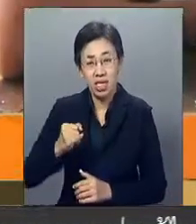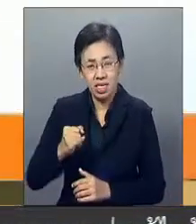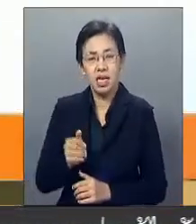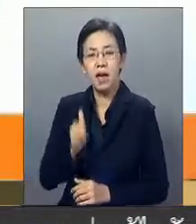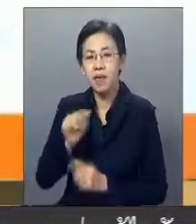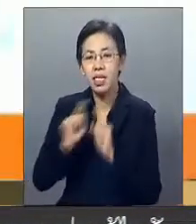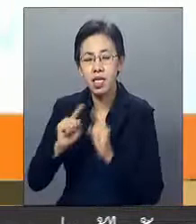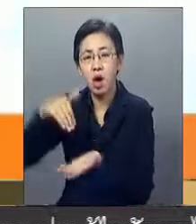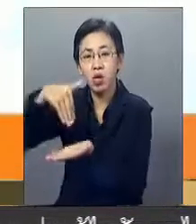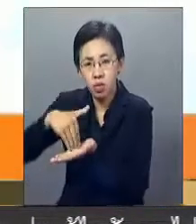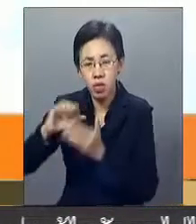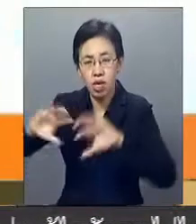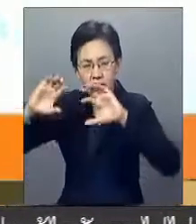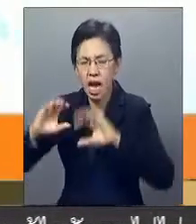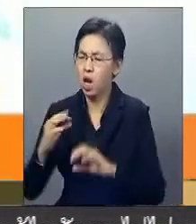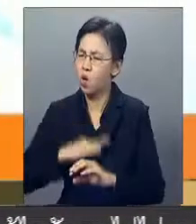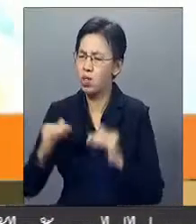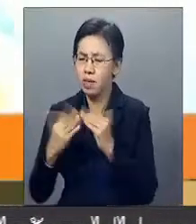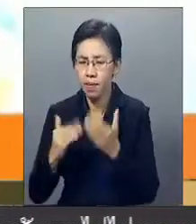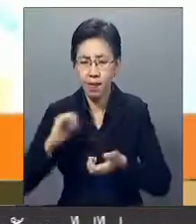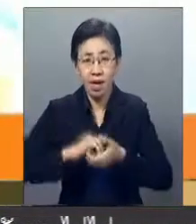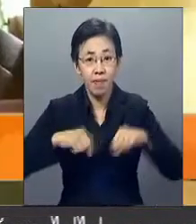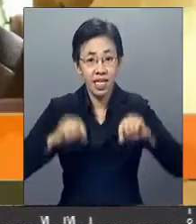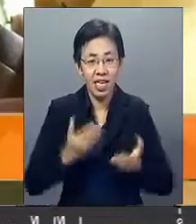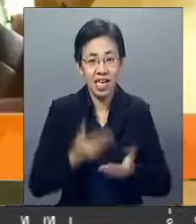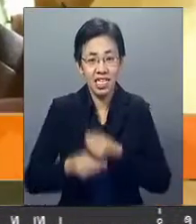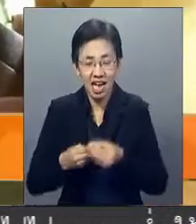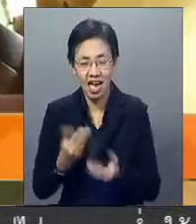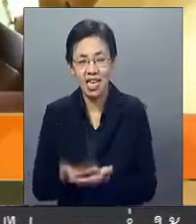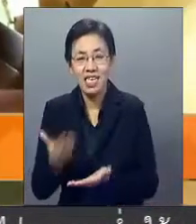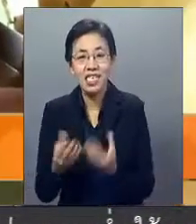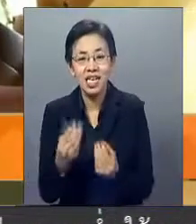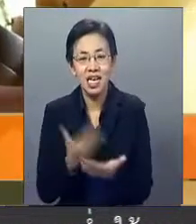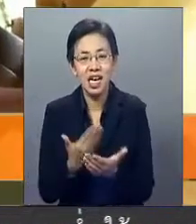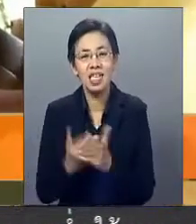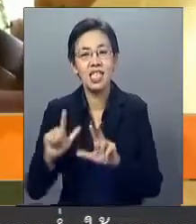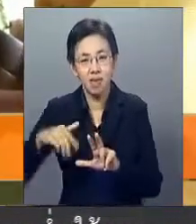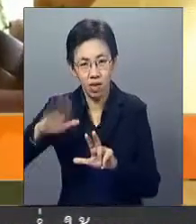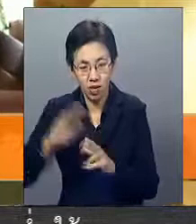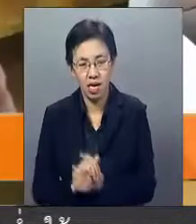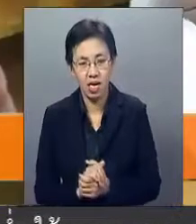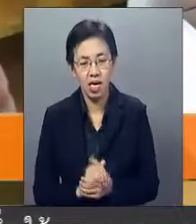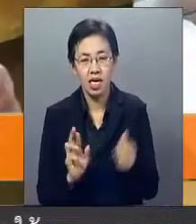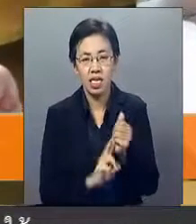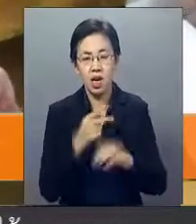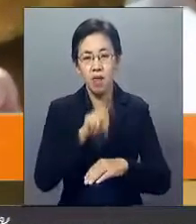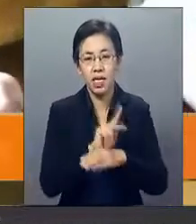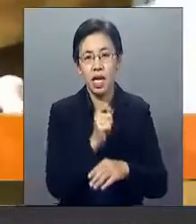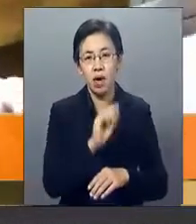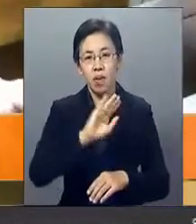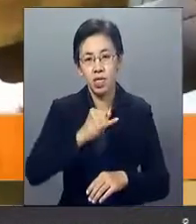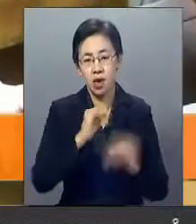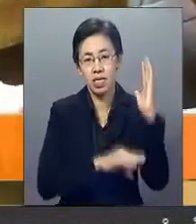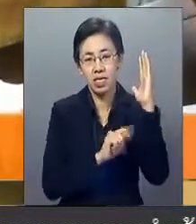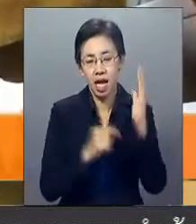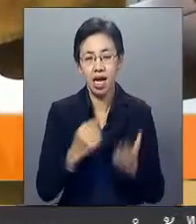ตรังพร้อมแสดงสัญญาซื้อขายโดยระบุว่าตัวเองได้ซื้อที่ดินเป็นเงินกว่า3ล้านบาทจากรองประธานอบจ.ตรังซึ่งก็มีการ